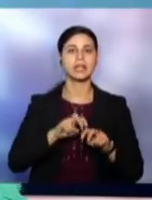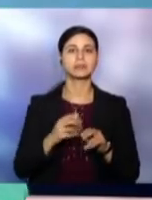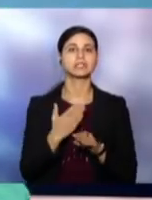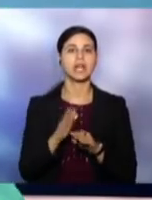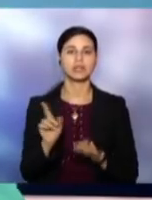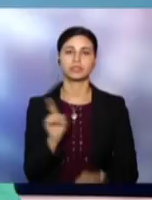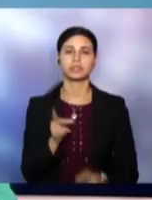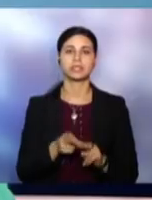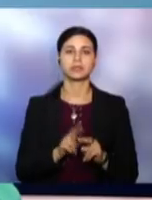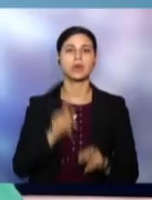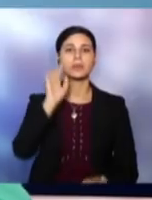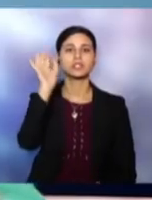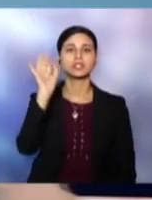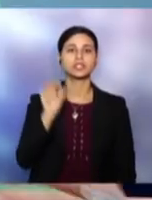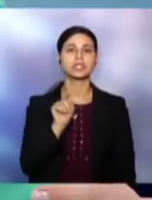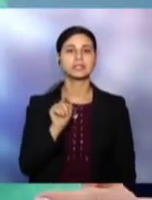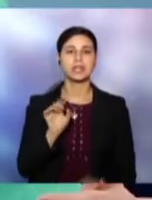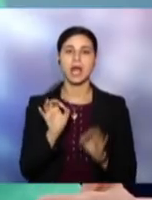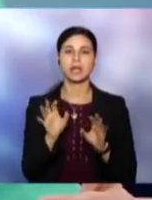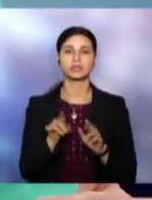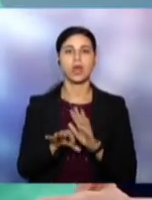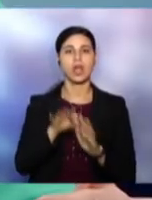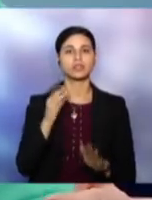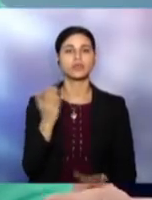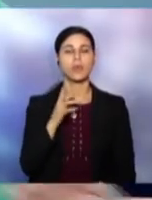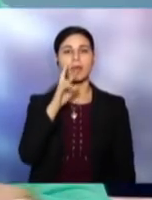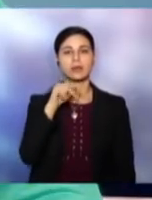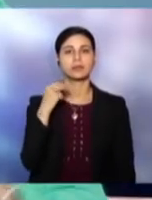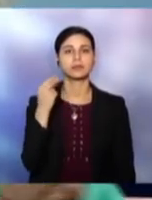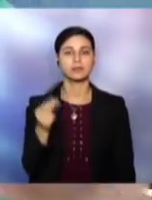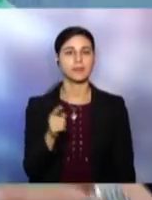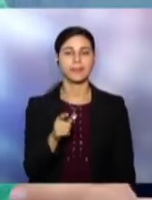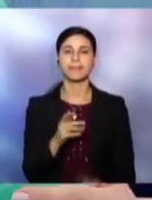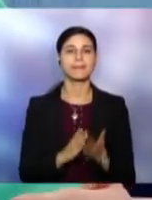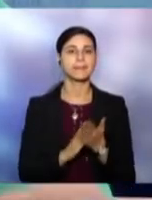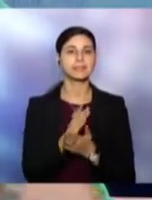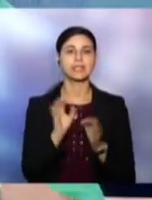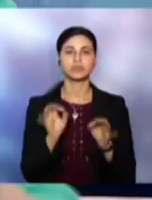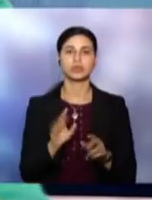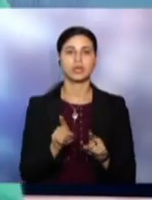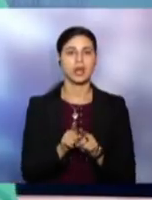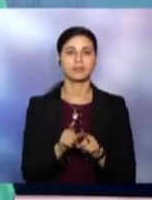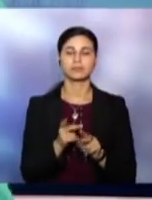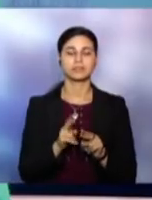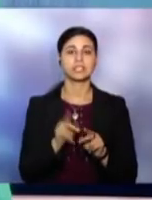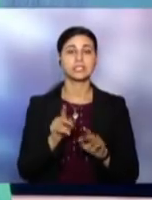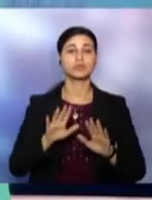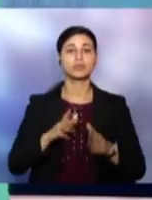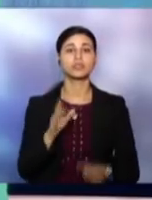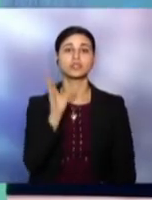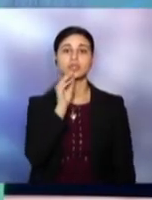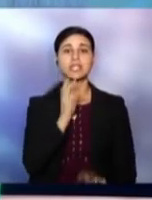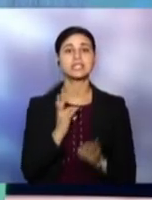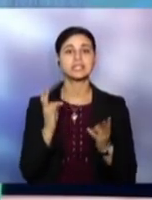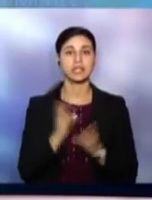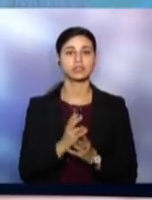რეკომენდაციის გარეშე, იმიტომ რომ ხშირ შემთხვევაში ისინი არასწორად არჩევენ ანტიბიოტიკს, არა მიზან მიმართულად, არა იმ შემთხვევაში, როდესაც